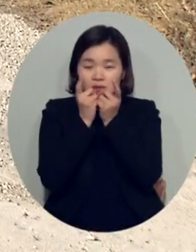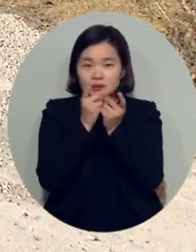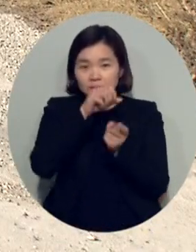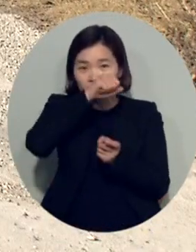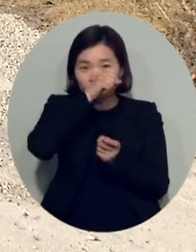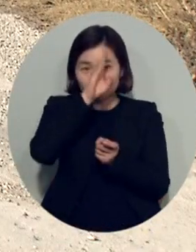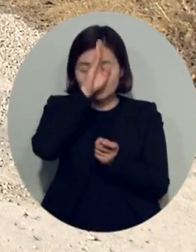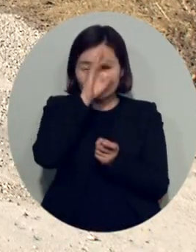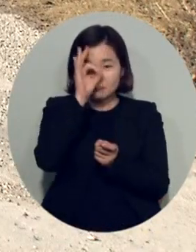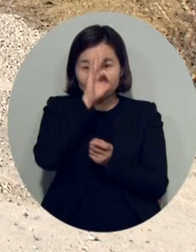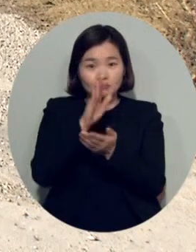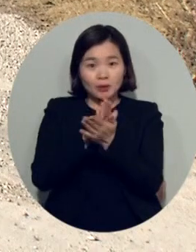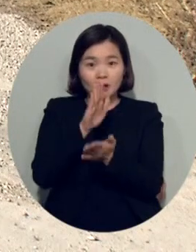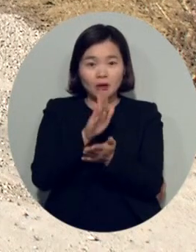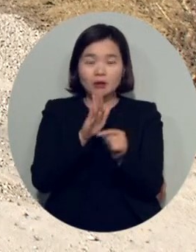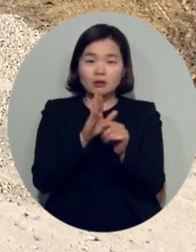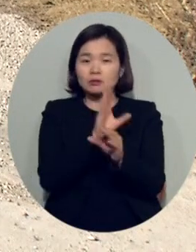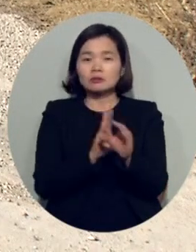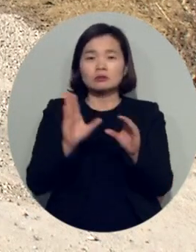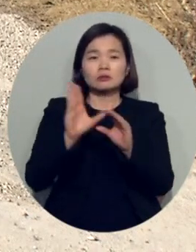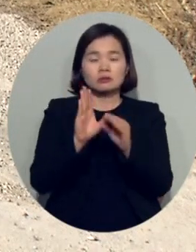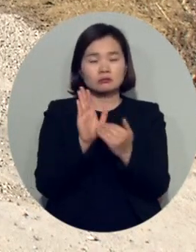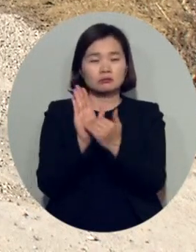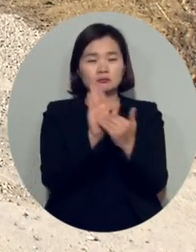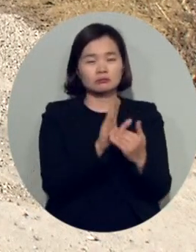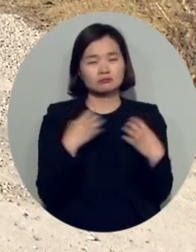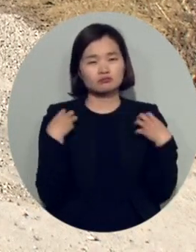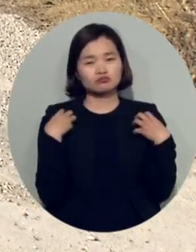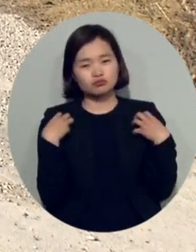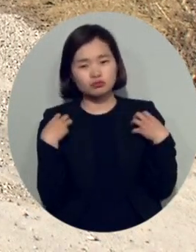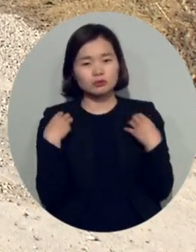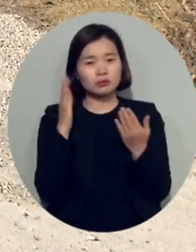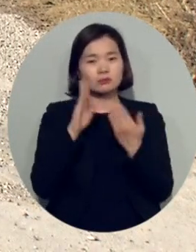열병까지 방역 부담이 추가되면서 앞으로 많은